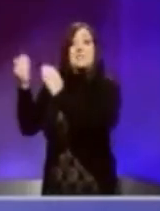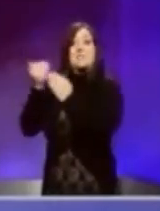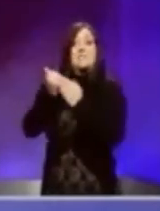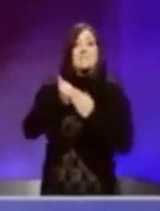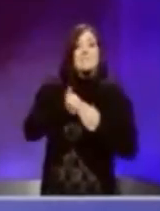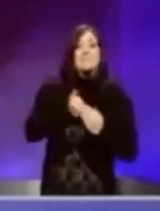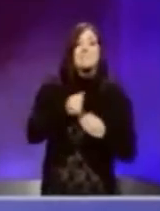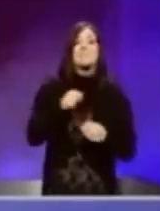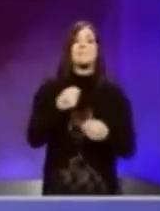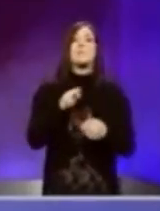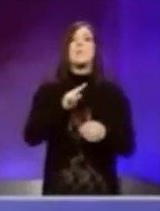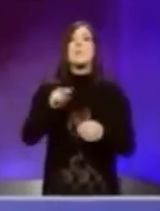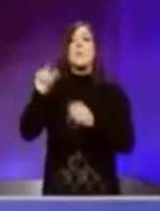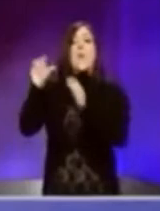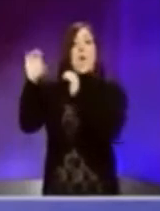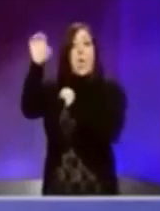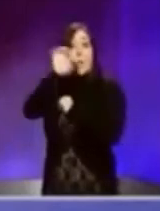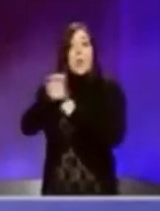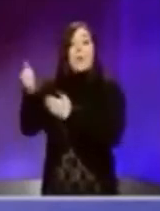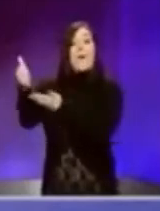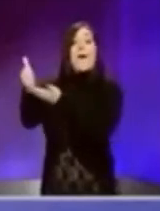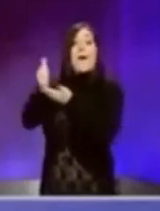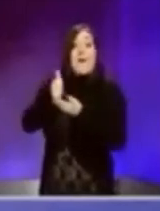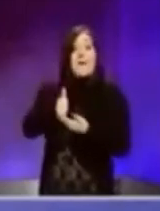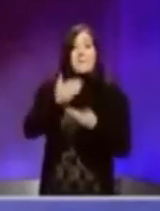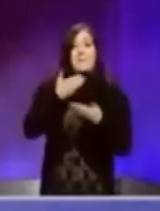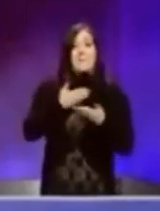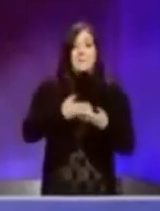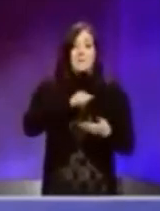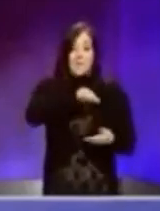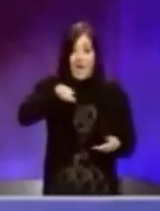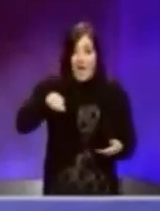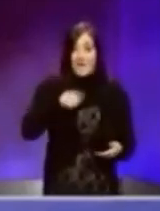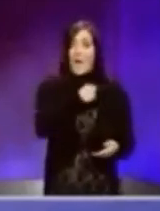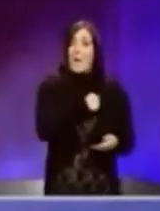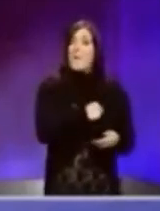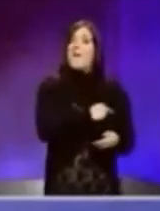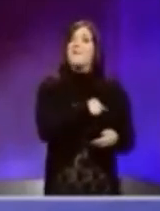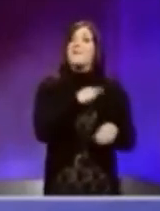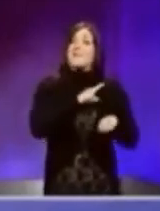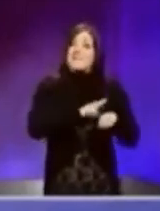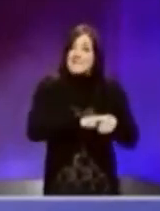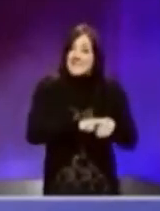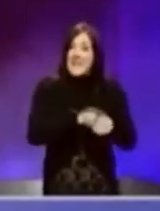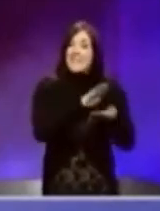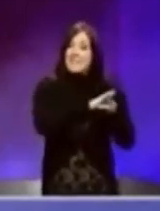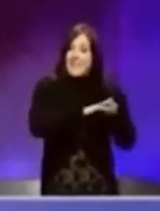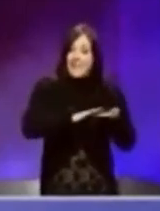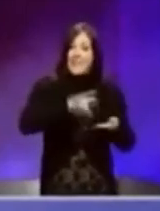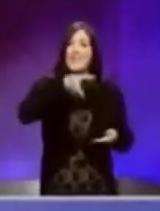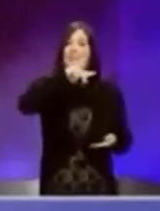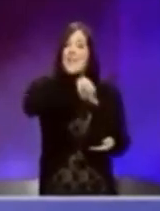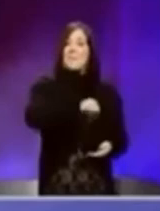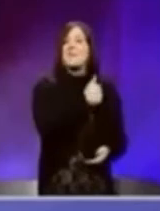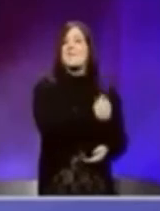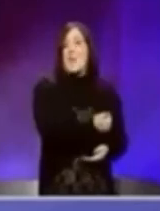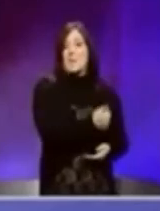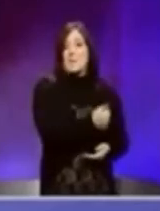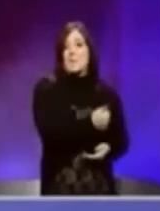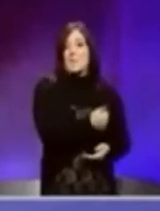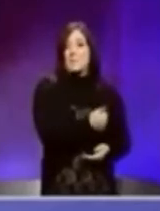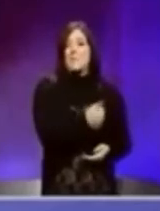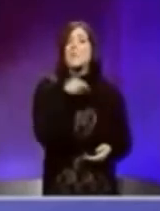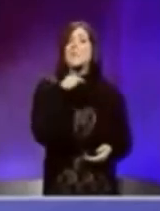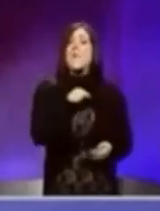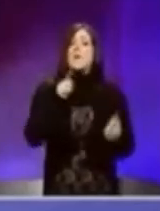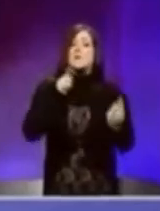wkoll ta' għajnuna li tagħti l-Unjoni Ewropea biex tgħinna nilħqu it-targets tagħha, targets